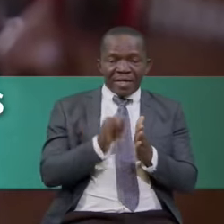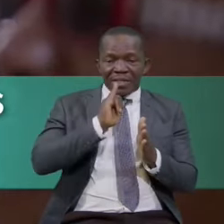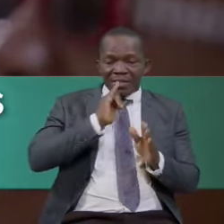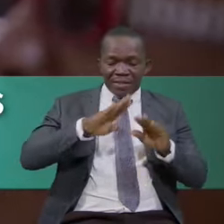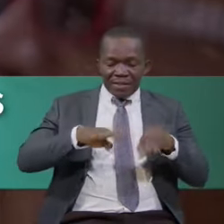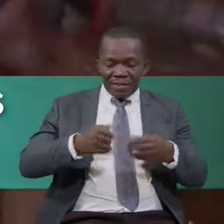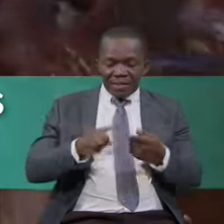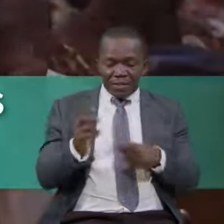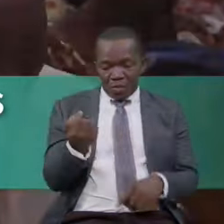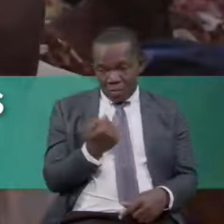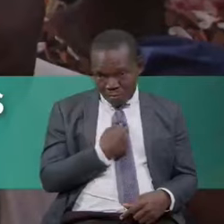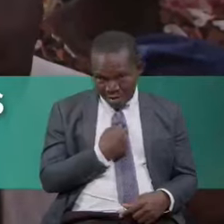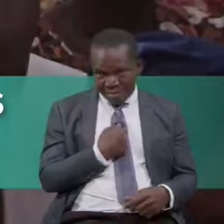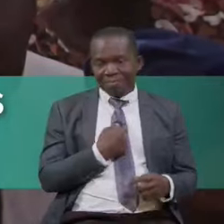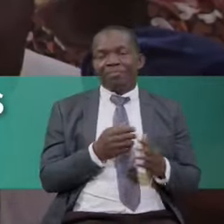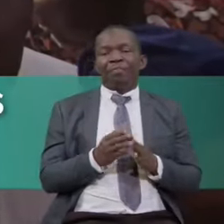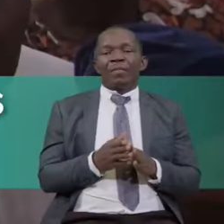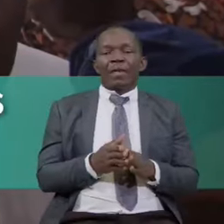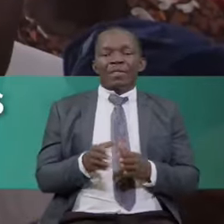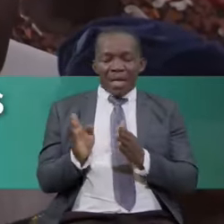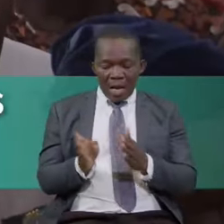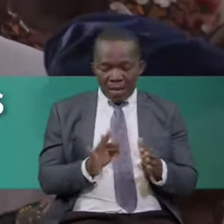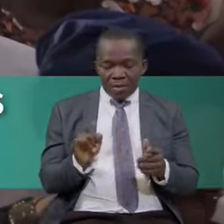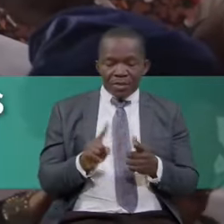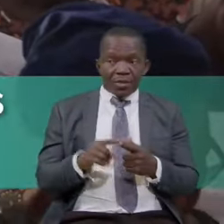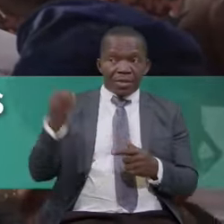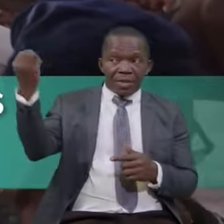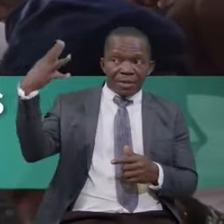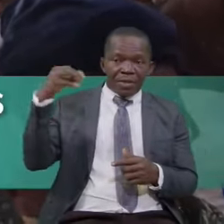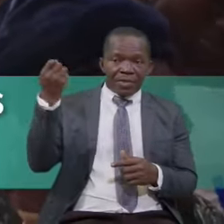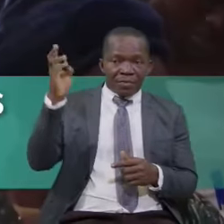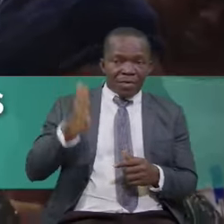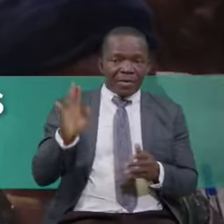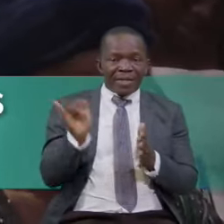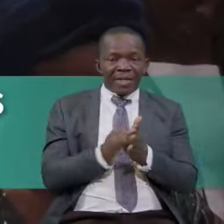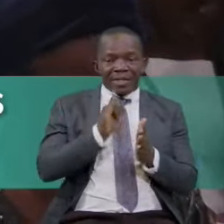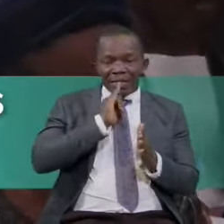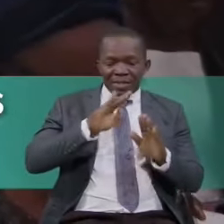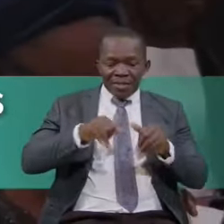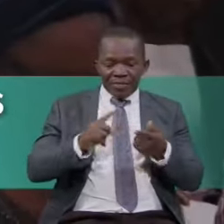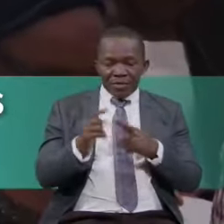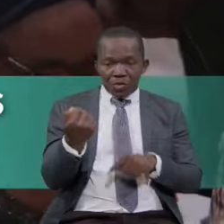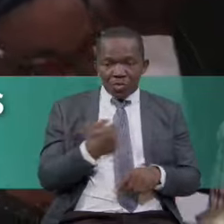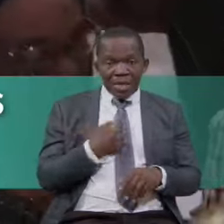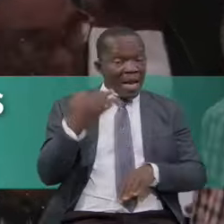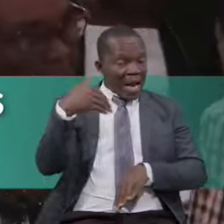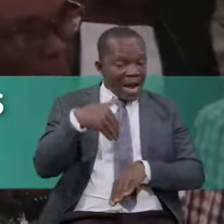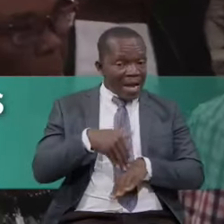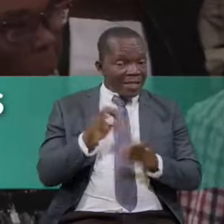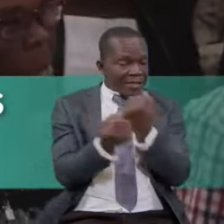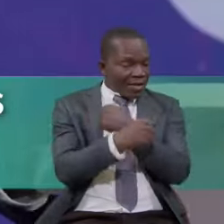m'a été donné selon la grâce de Dieu qui m'a été donné Corinthiens 310 au salut c'est pas la